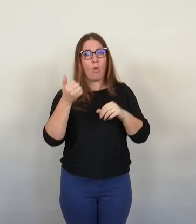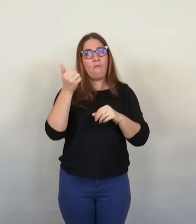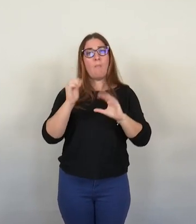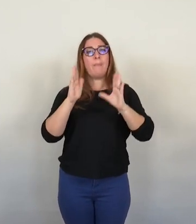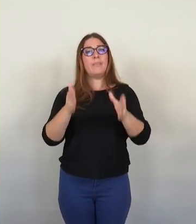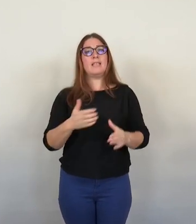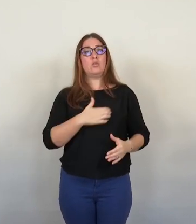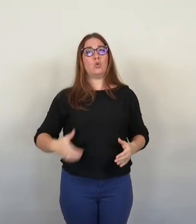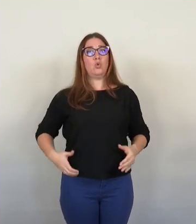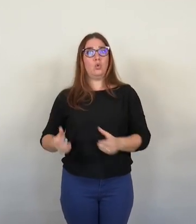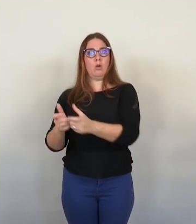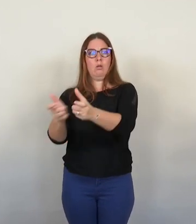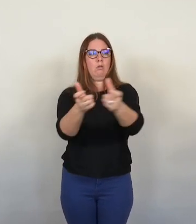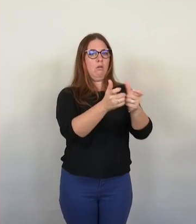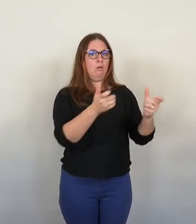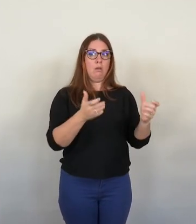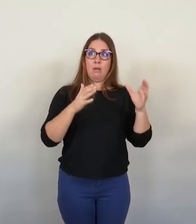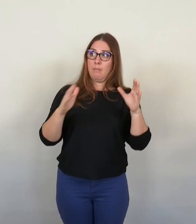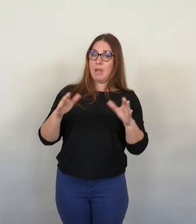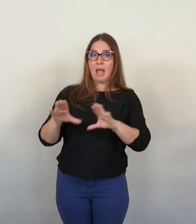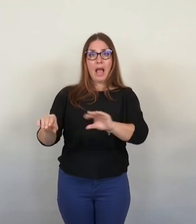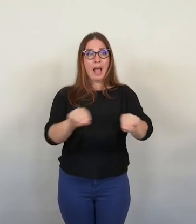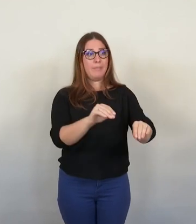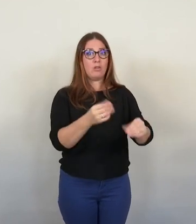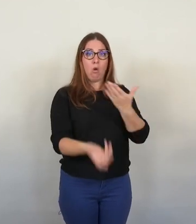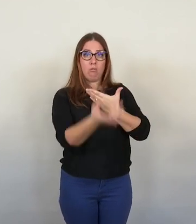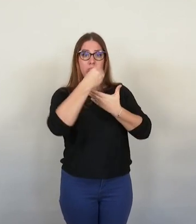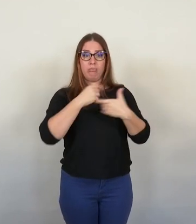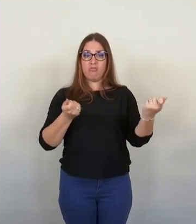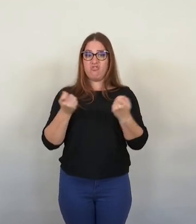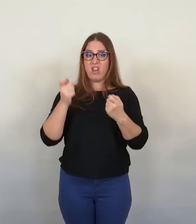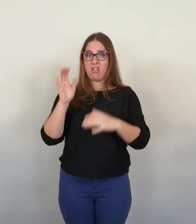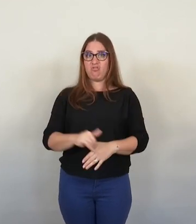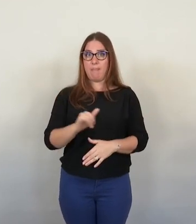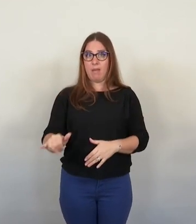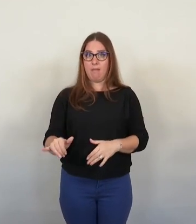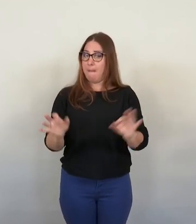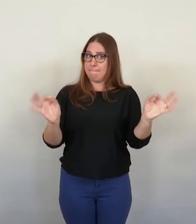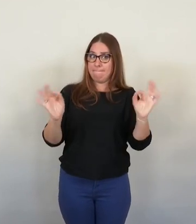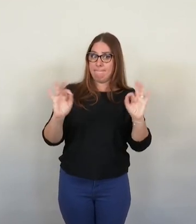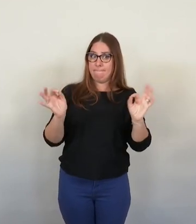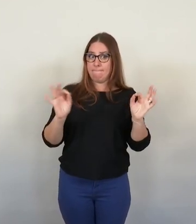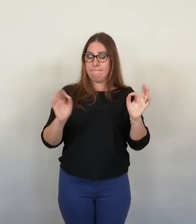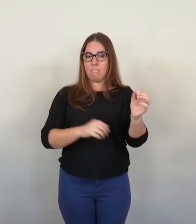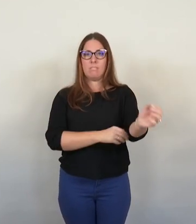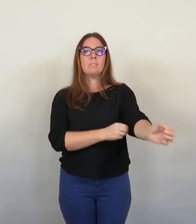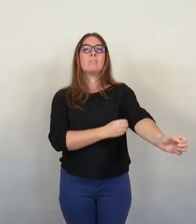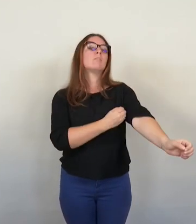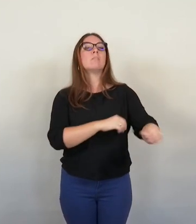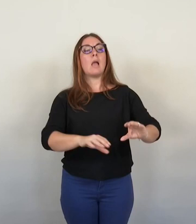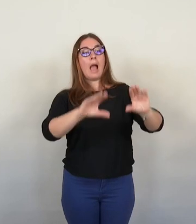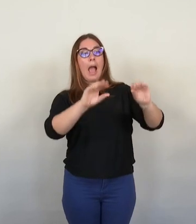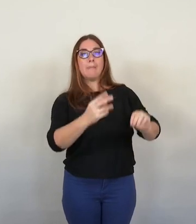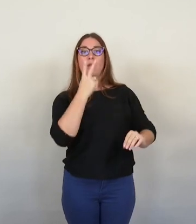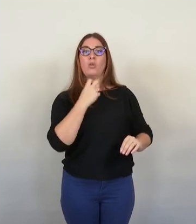municipale sans aucune participation des habitants dans leur gouvernance et leur gestion vous enlevez à l'habitant et au